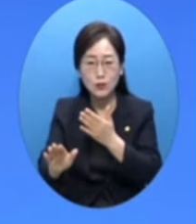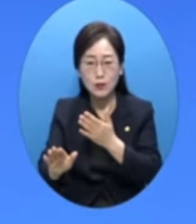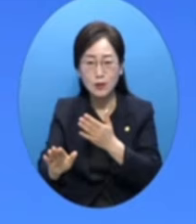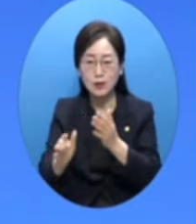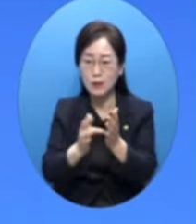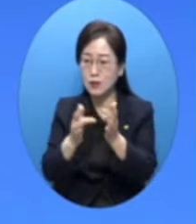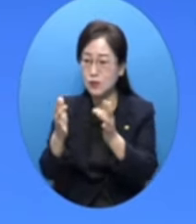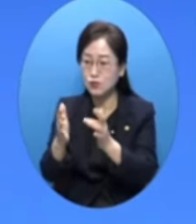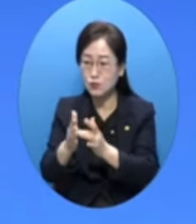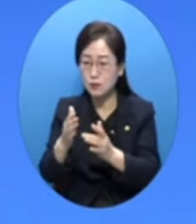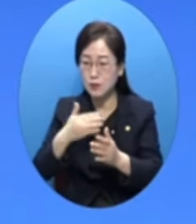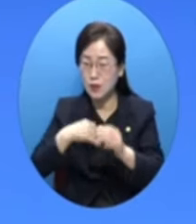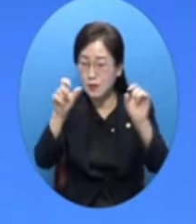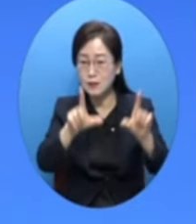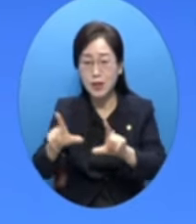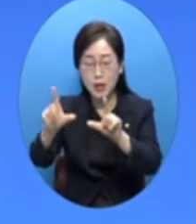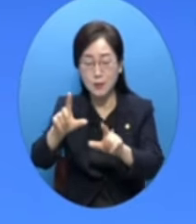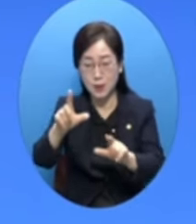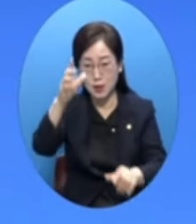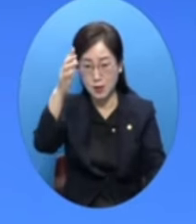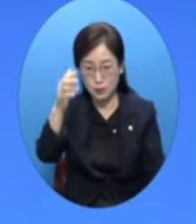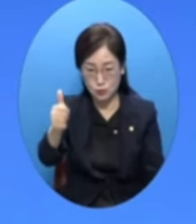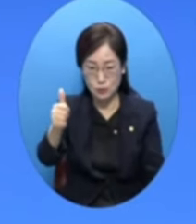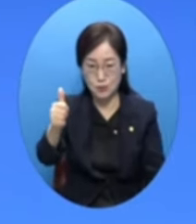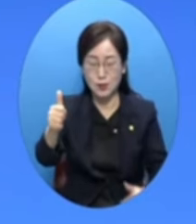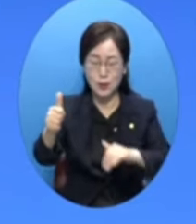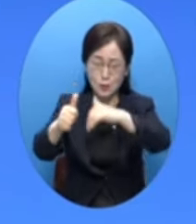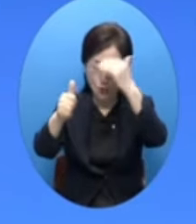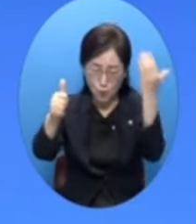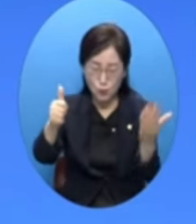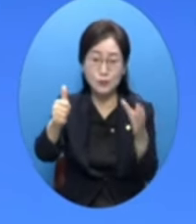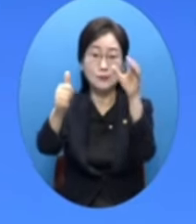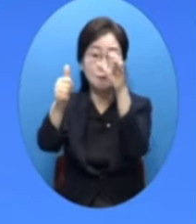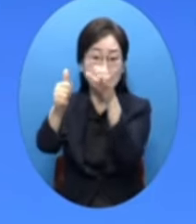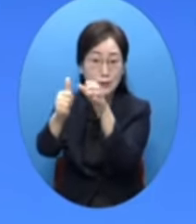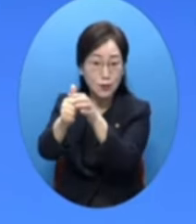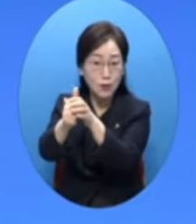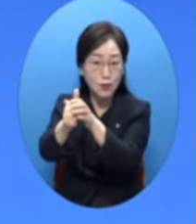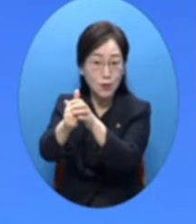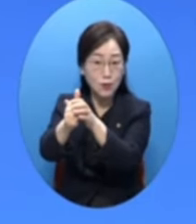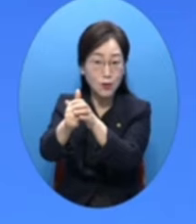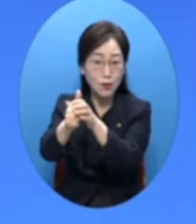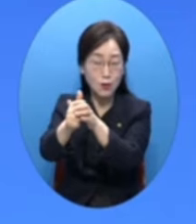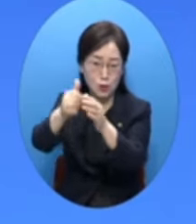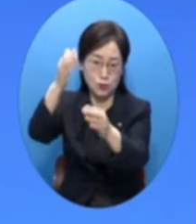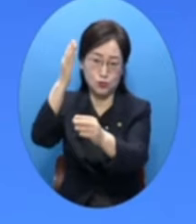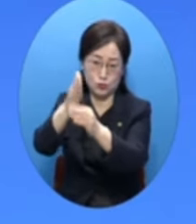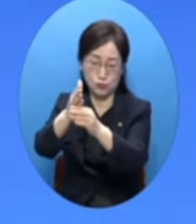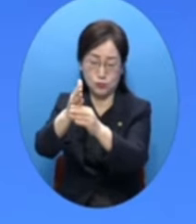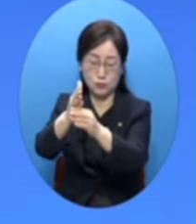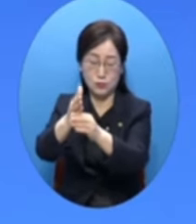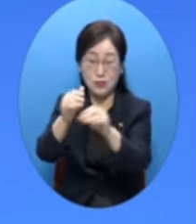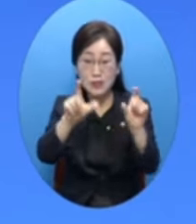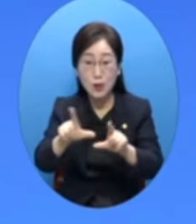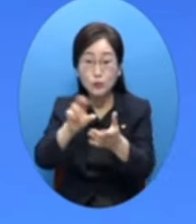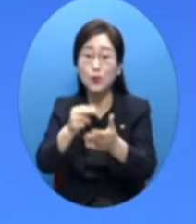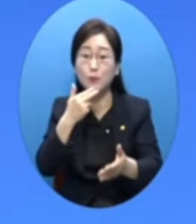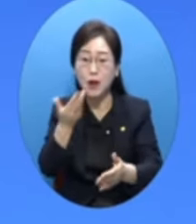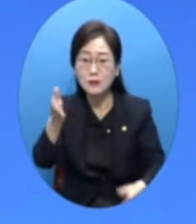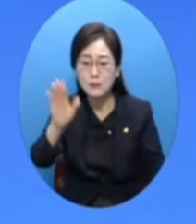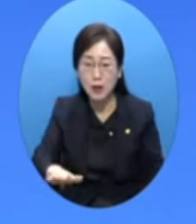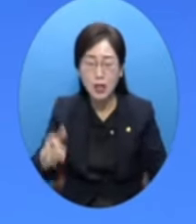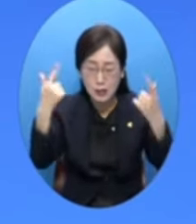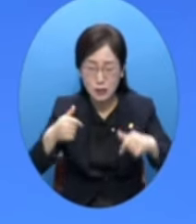삶의 주인이 되시고 나의 모든 것이 되시는 예수님 중심의 삶을 살아가면 문제가 없는데 늘